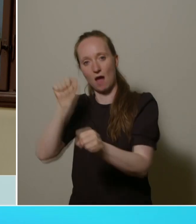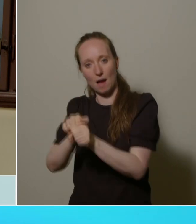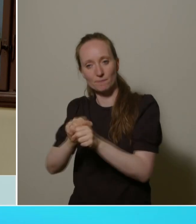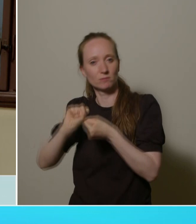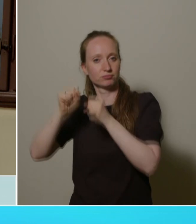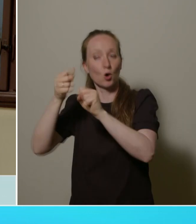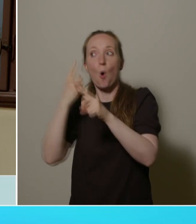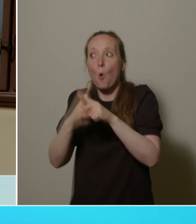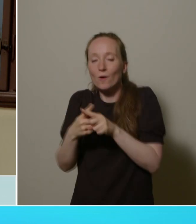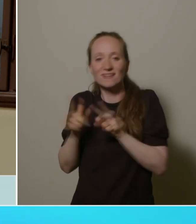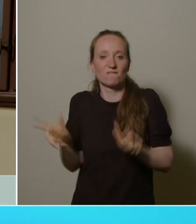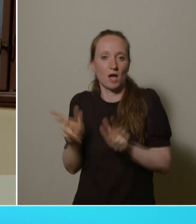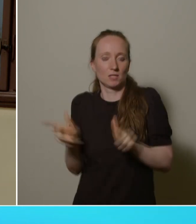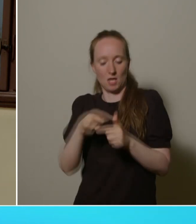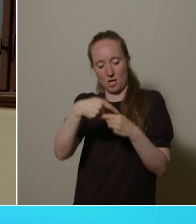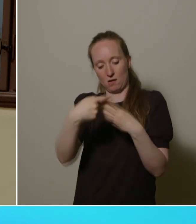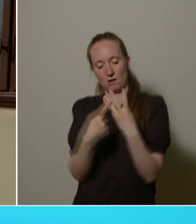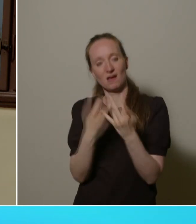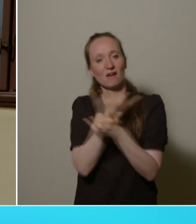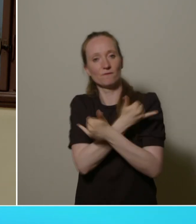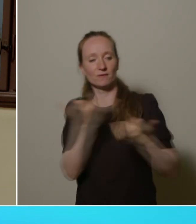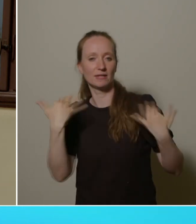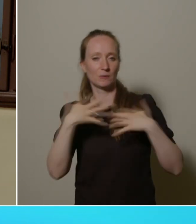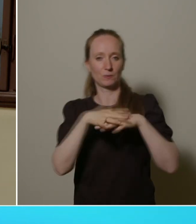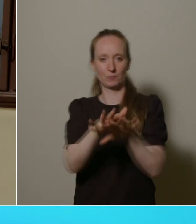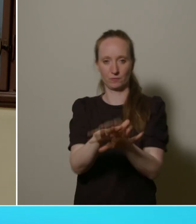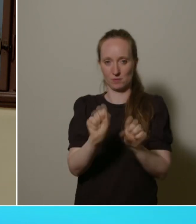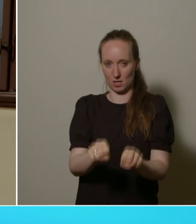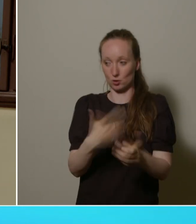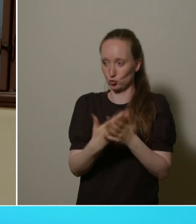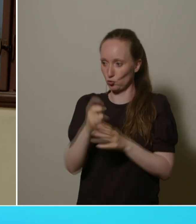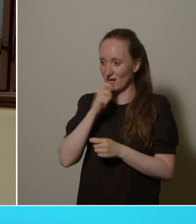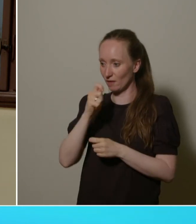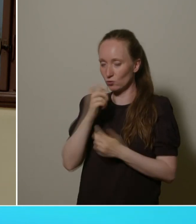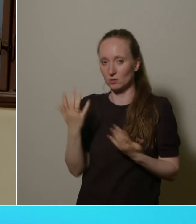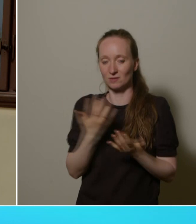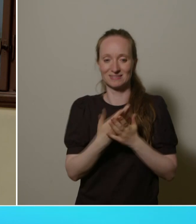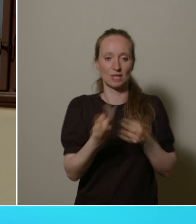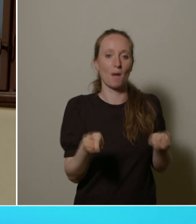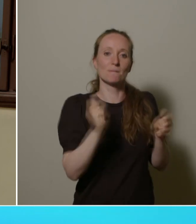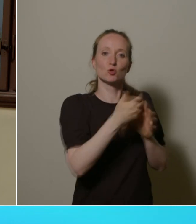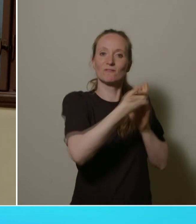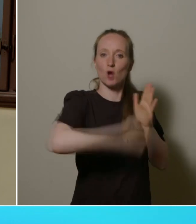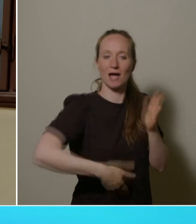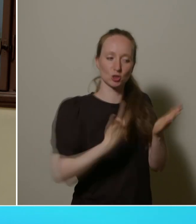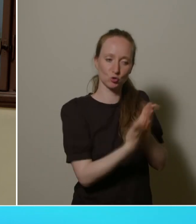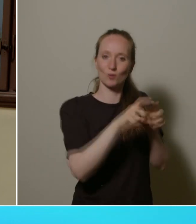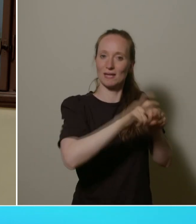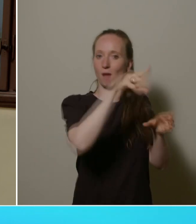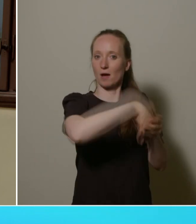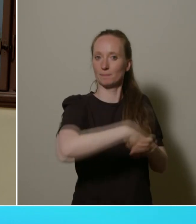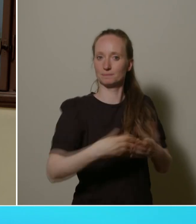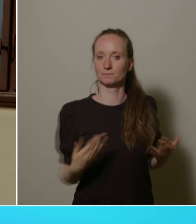noch Freizeit gesprochen. Also genau das Thema dieser Beschlussvorlage. Und ich habe dann